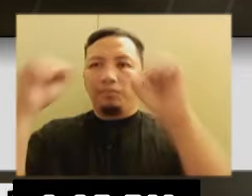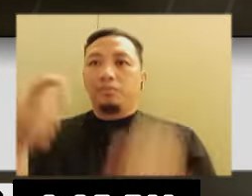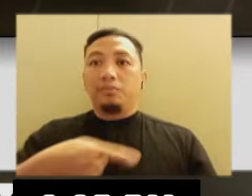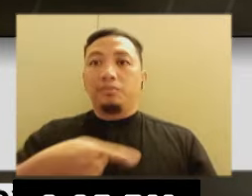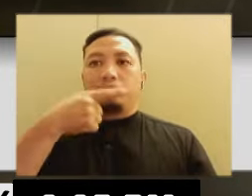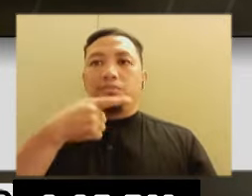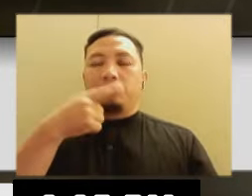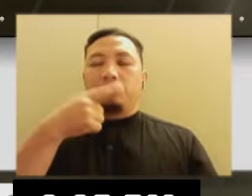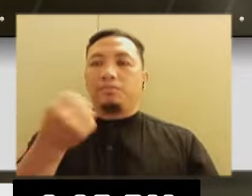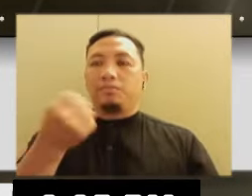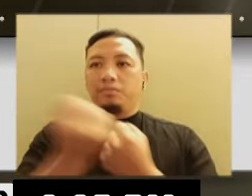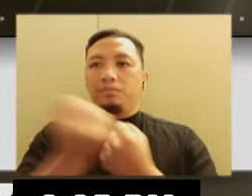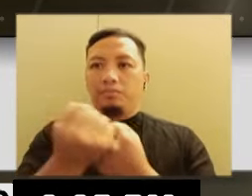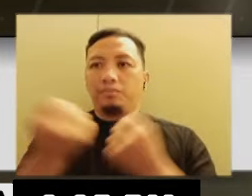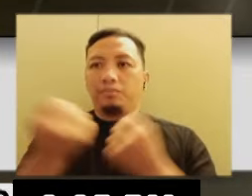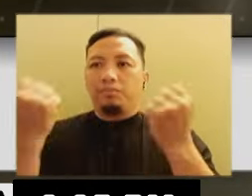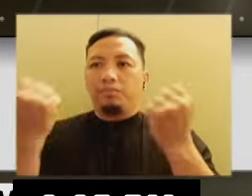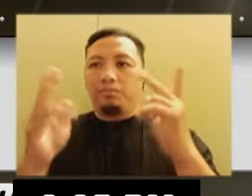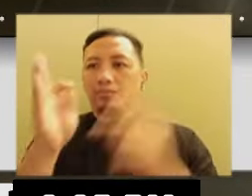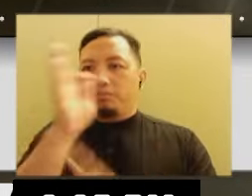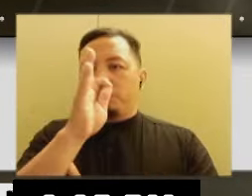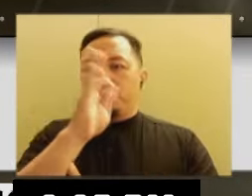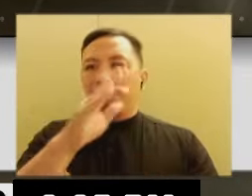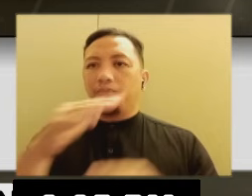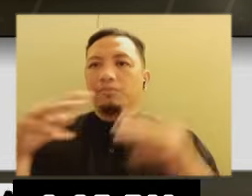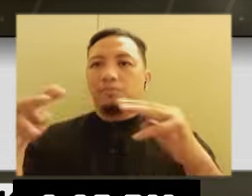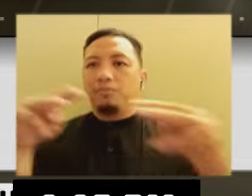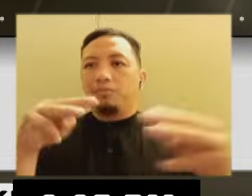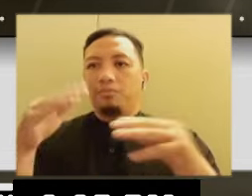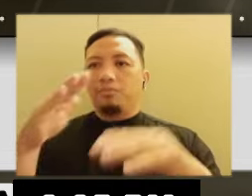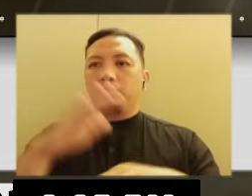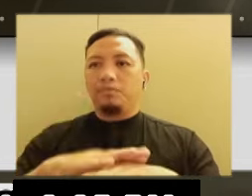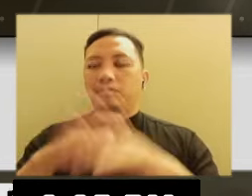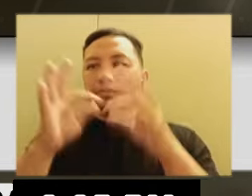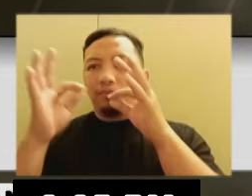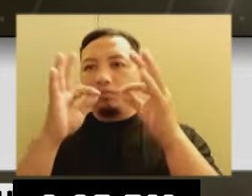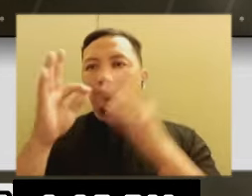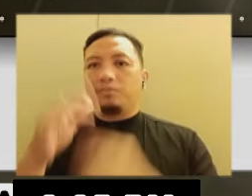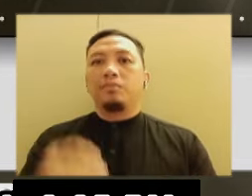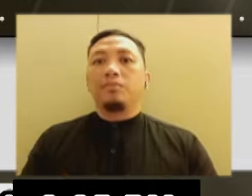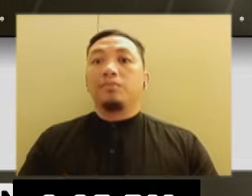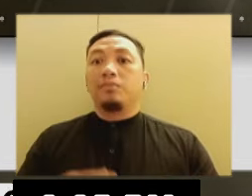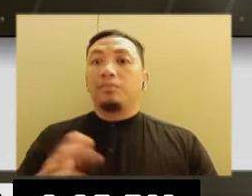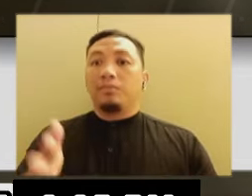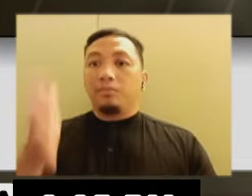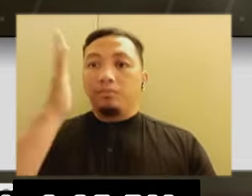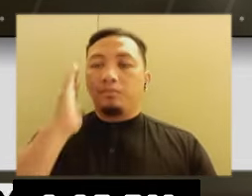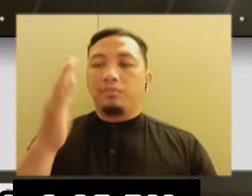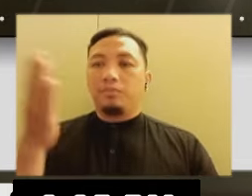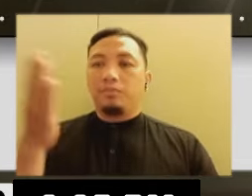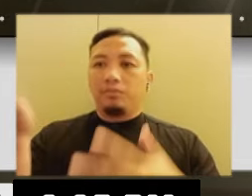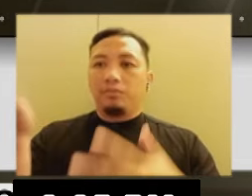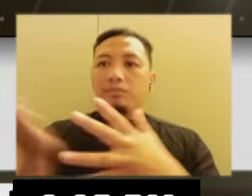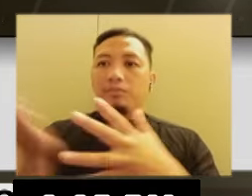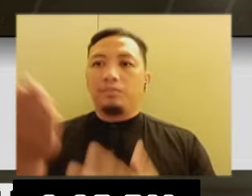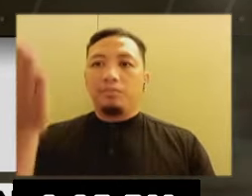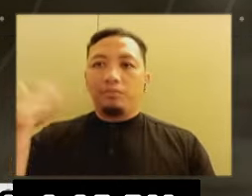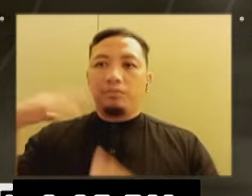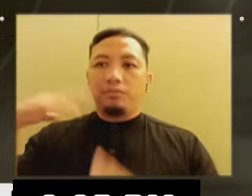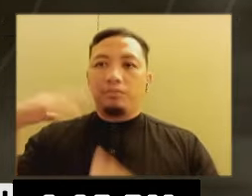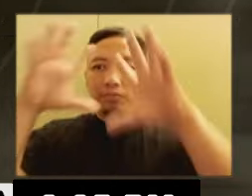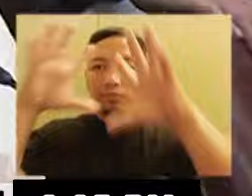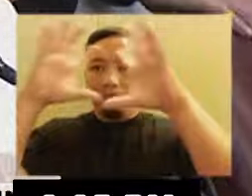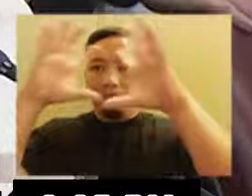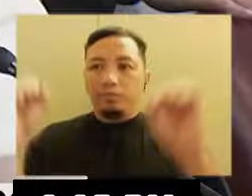maraming Pilipino ang war on drugs ni Duterte. Kaya hamon niya, sampahan na lang ng kaso ang dating Pangulo. Itinutulak din